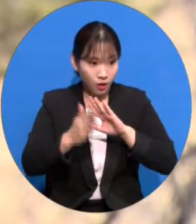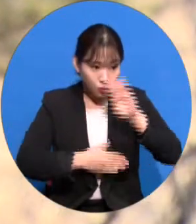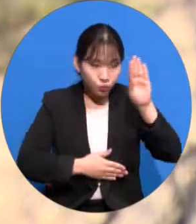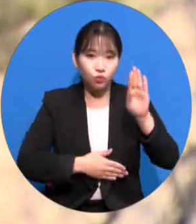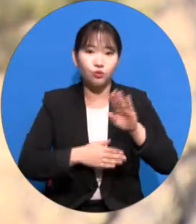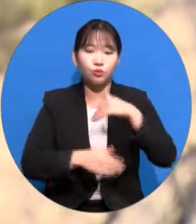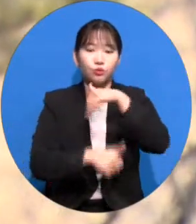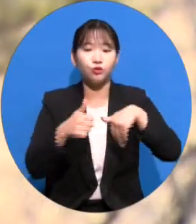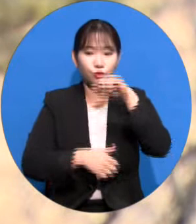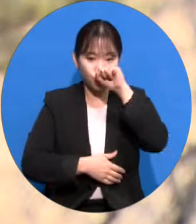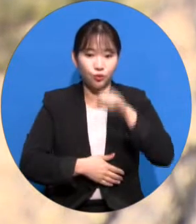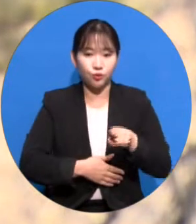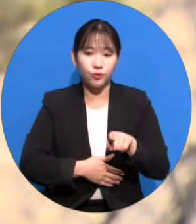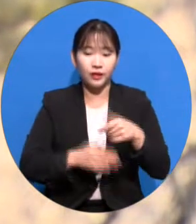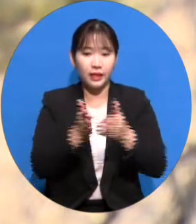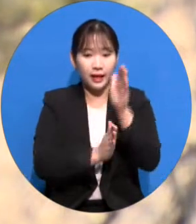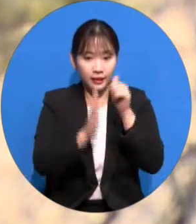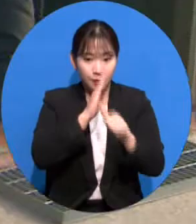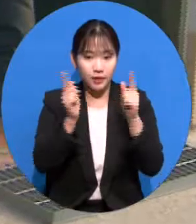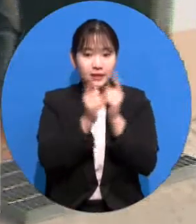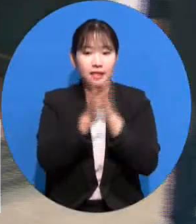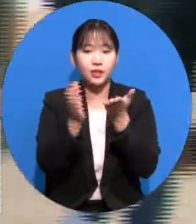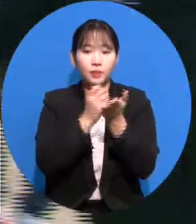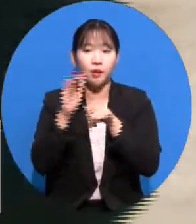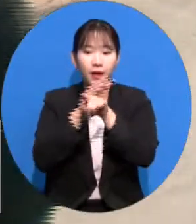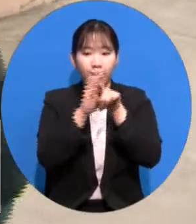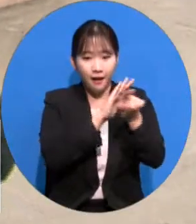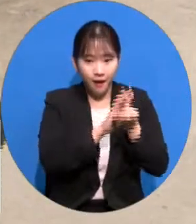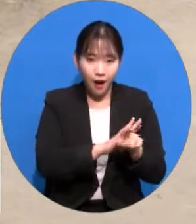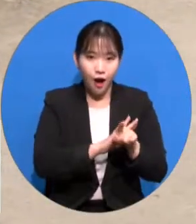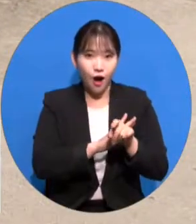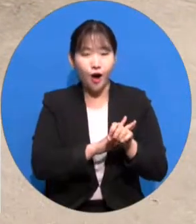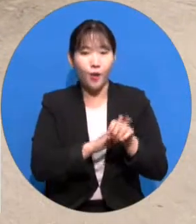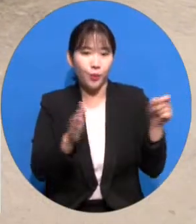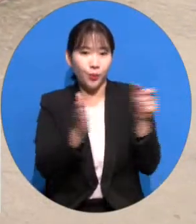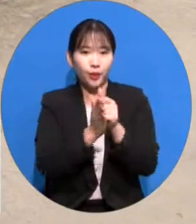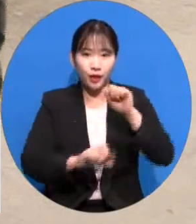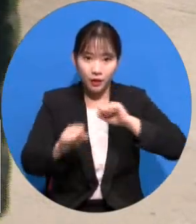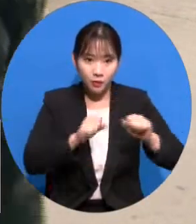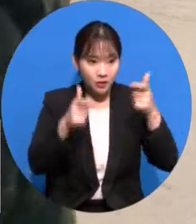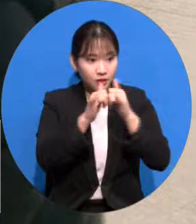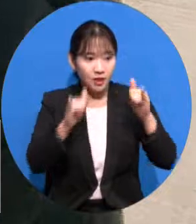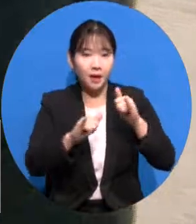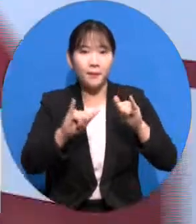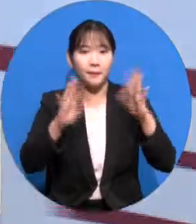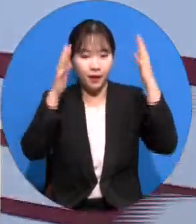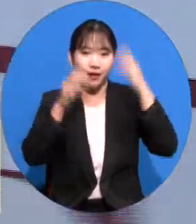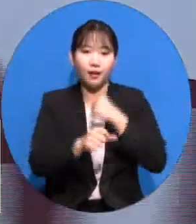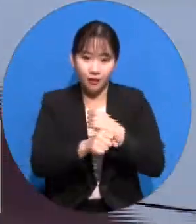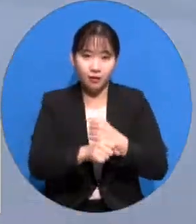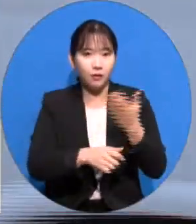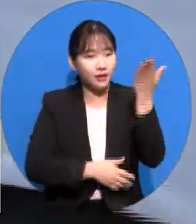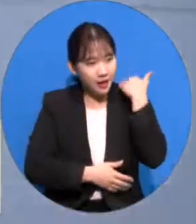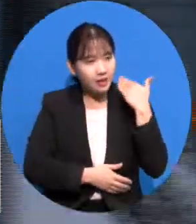고무된 분위기입니다. 당대표가 직접 섬 곳곳을 찾아가는 파격적인 행보에 지역민들의 반응이 뜨거웠고 기존